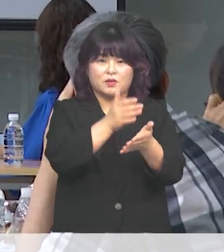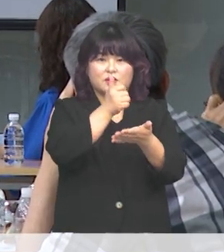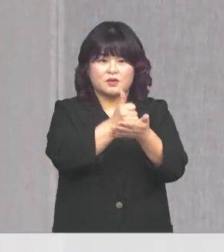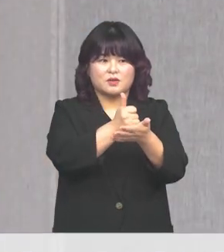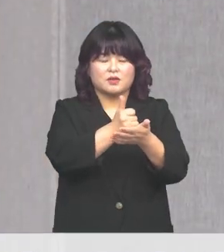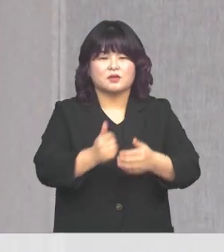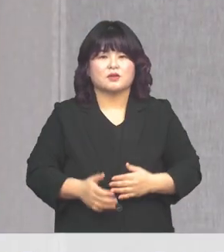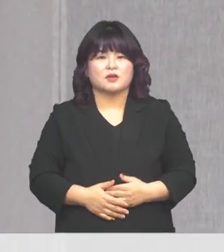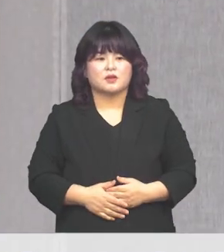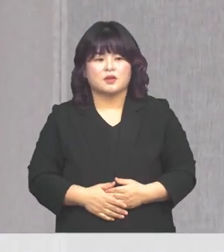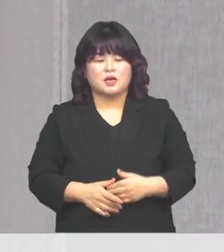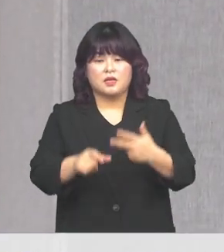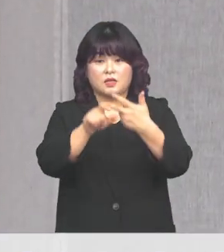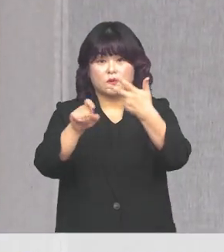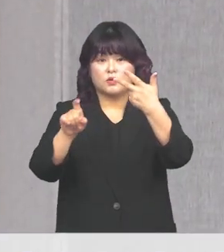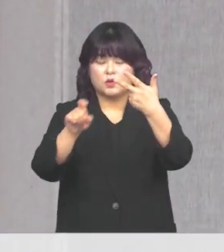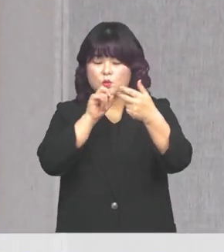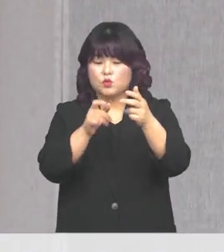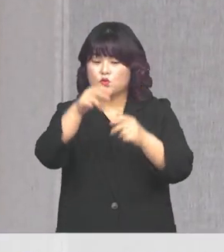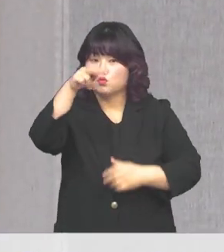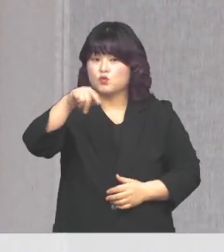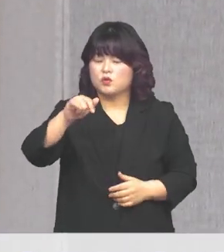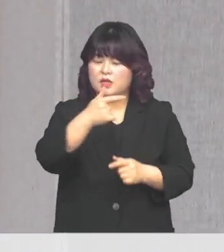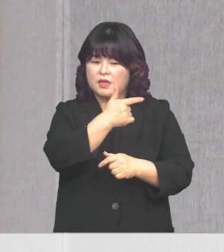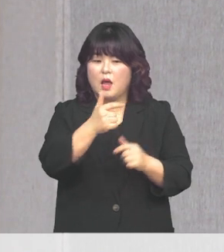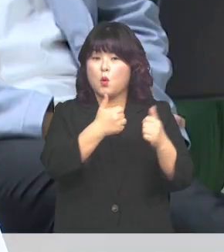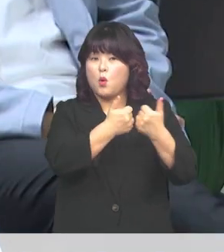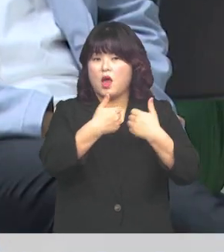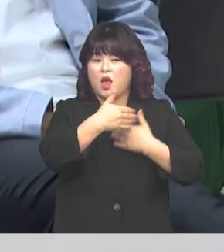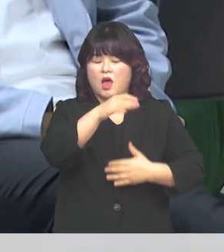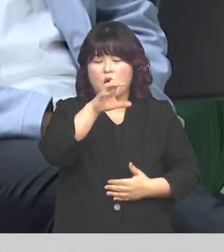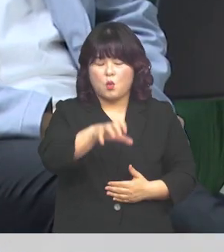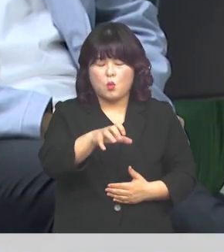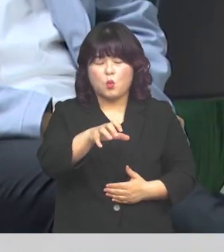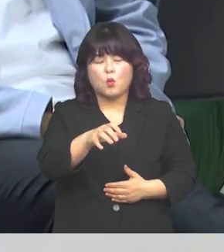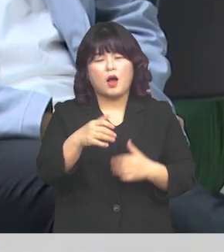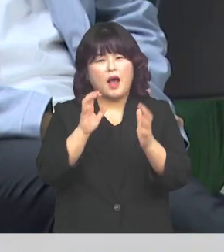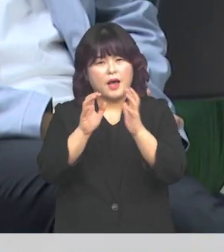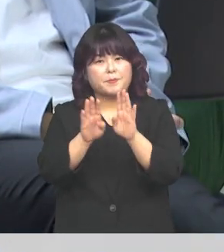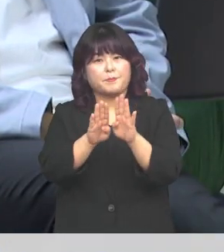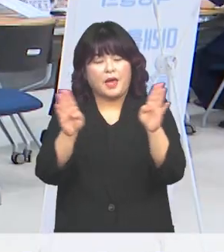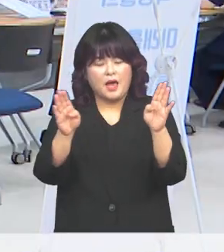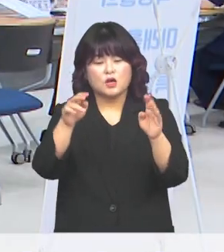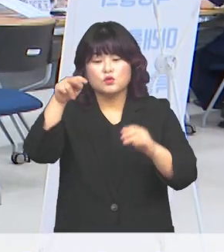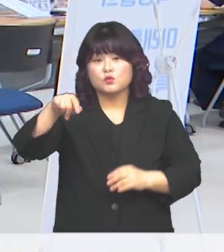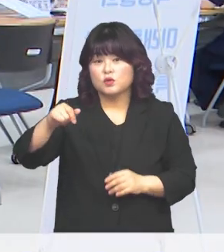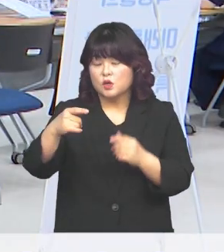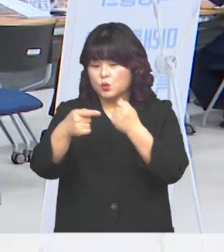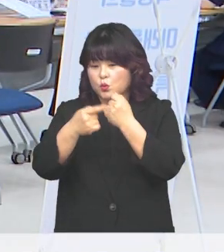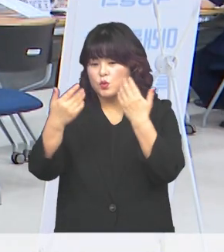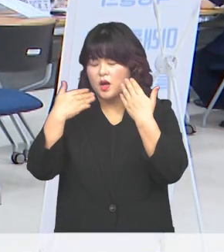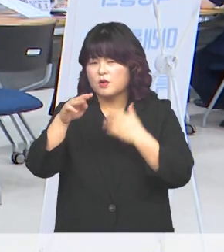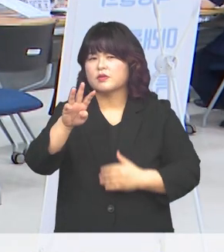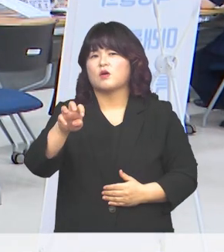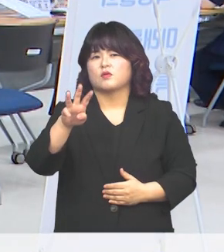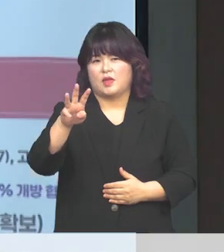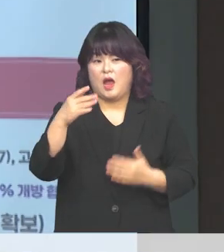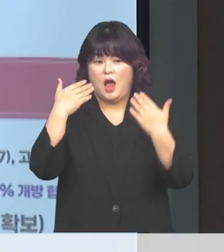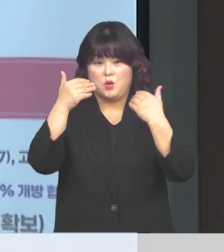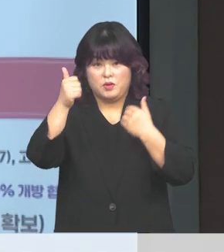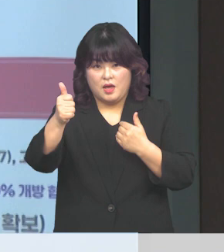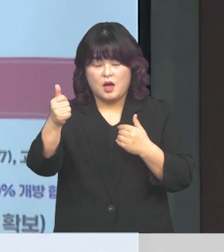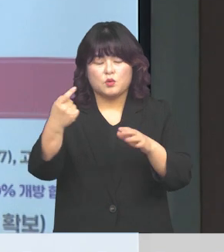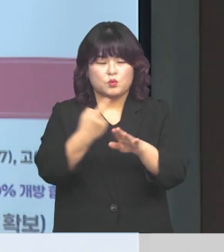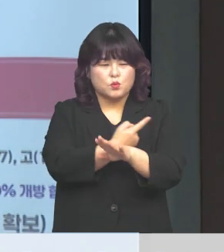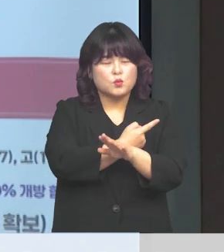이상일 용인특례시장은 지난 10일 수지구청 대회의실에서 간담회를 열고 수지구 내 초등학교 33개교